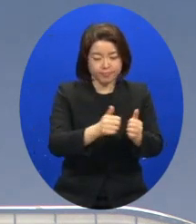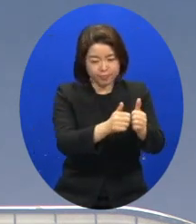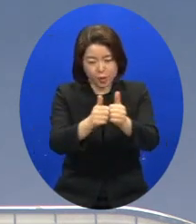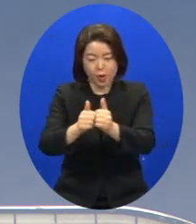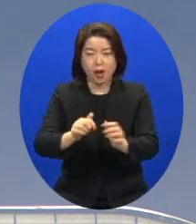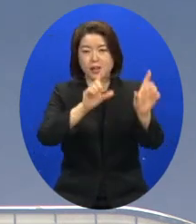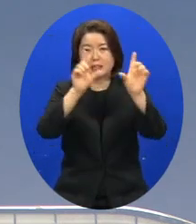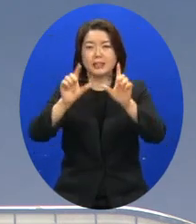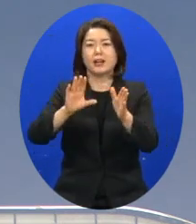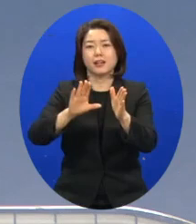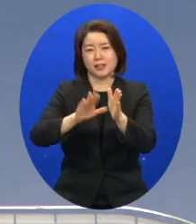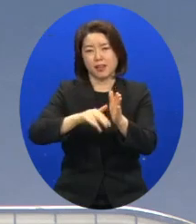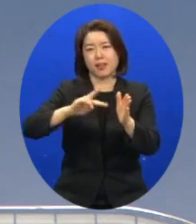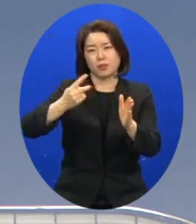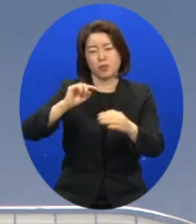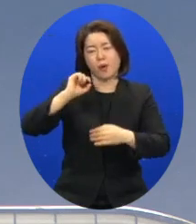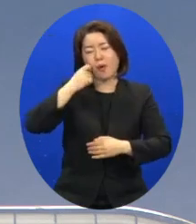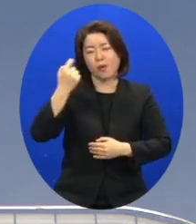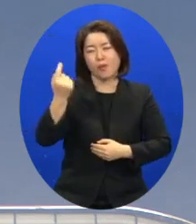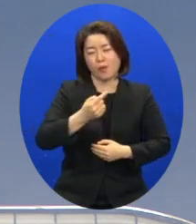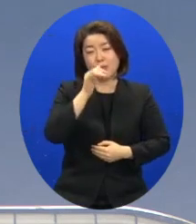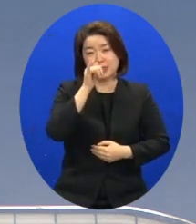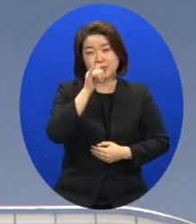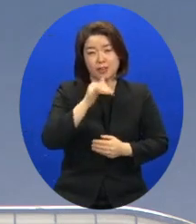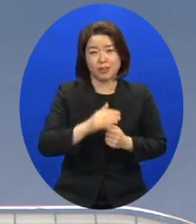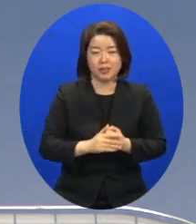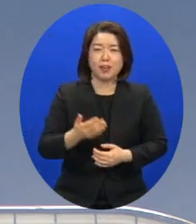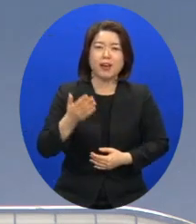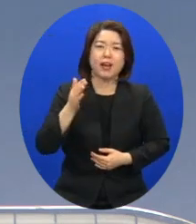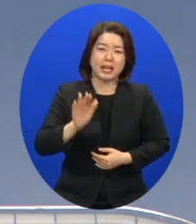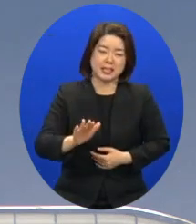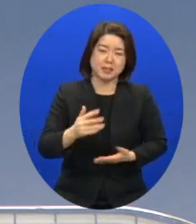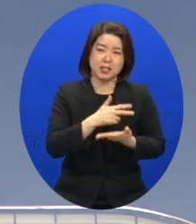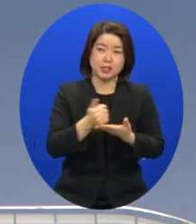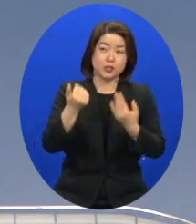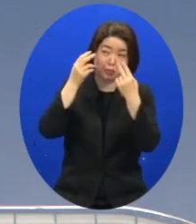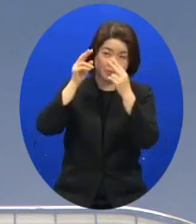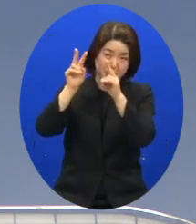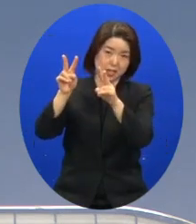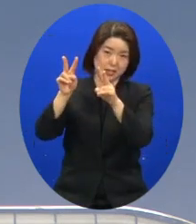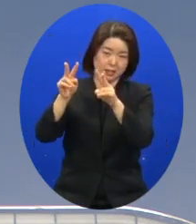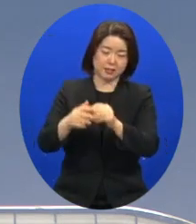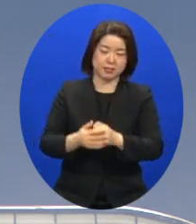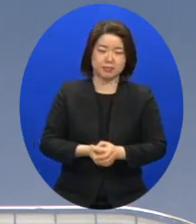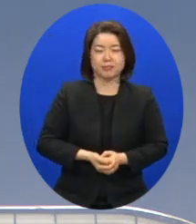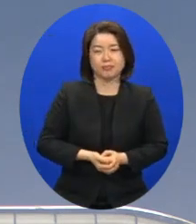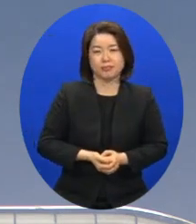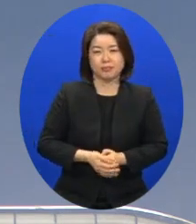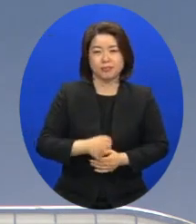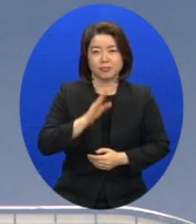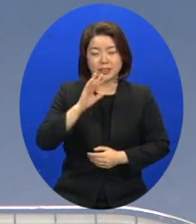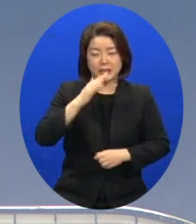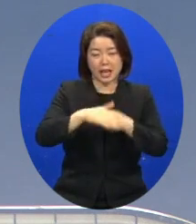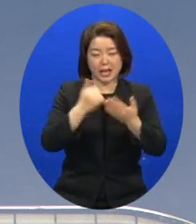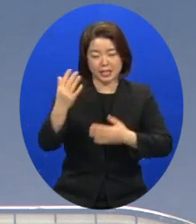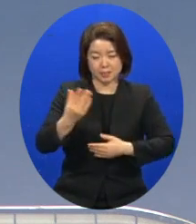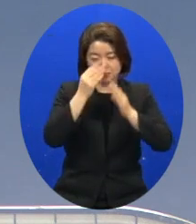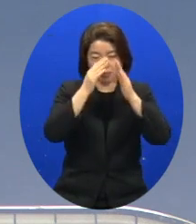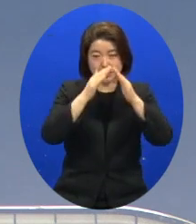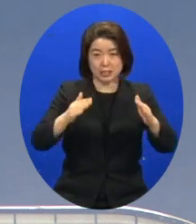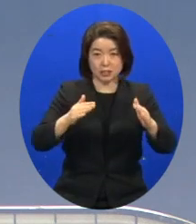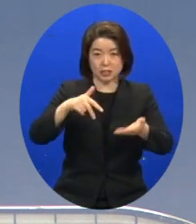어려움이 와요 그러나 주님을 바라보면 진짜 하나님의 성전으로 살면